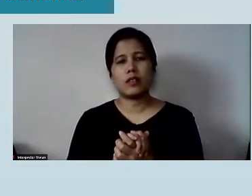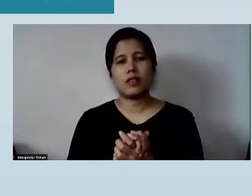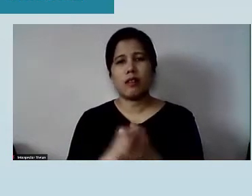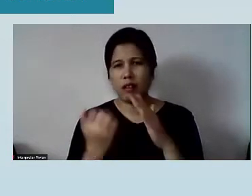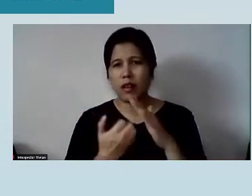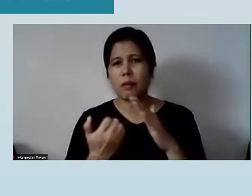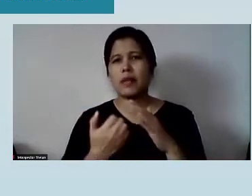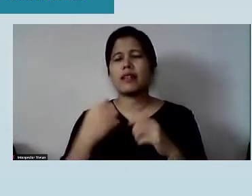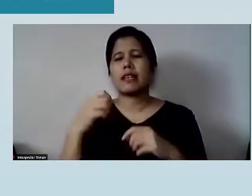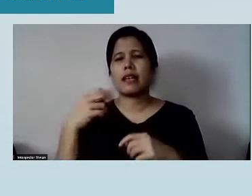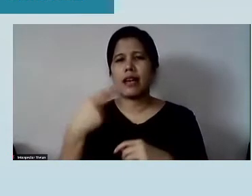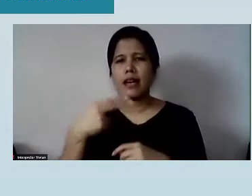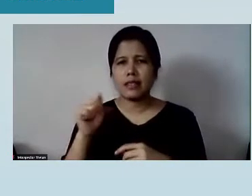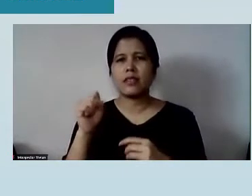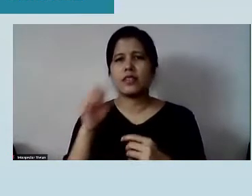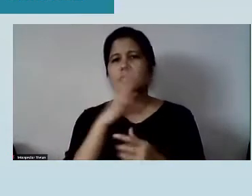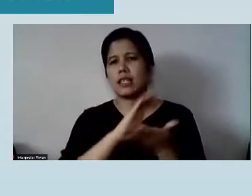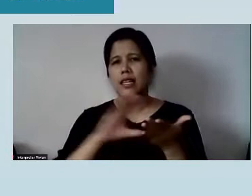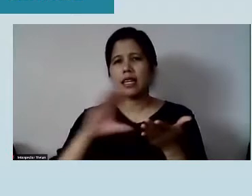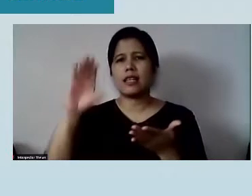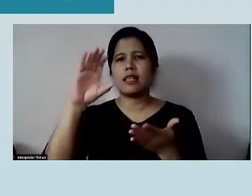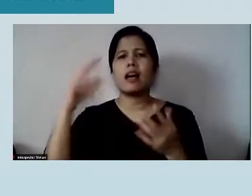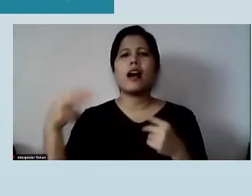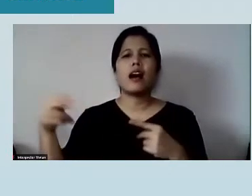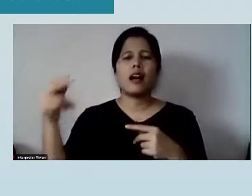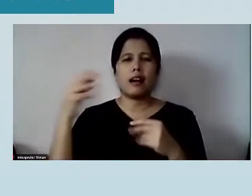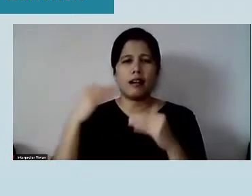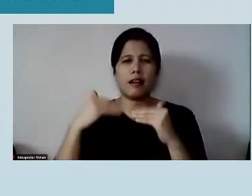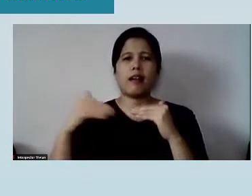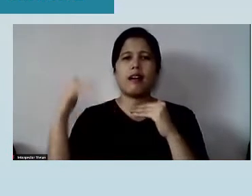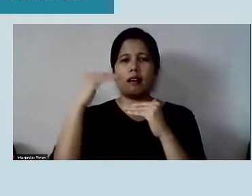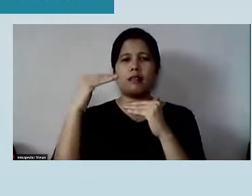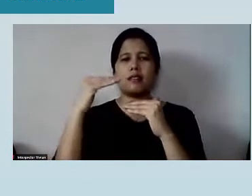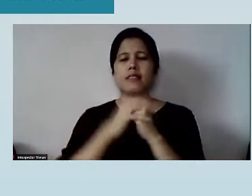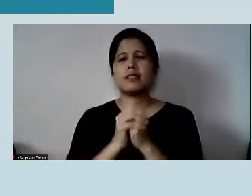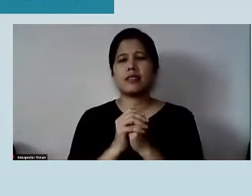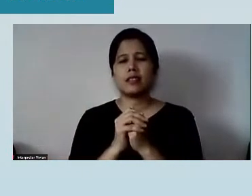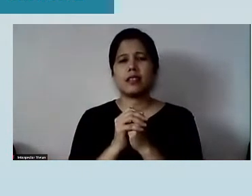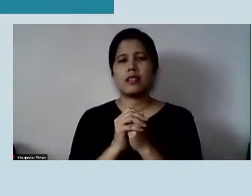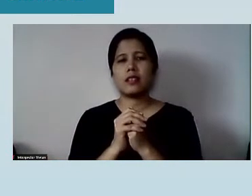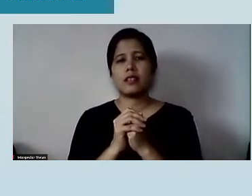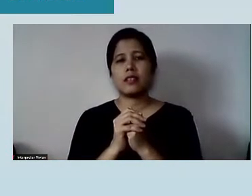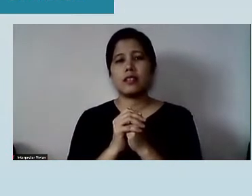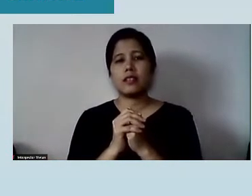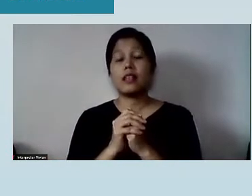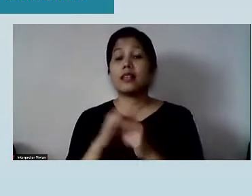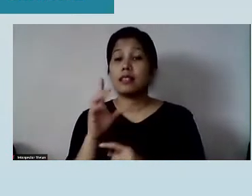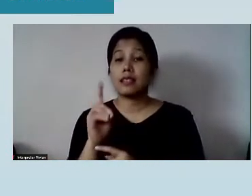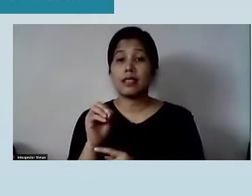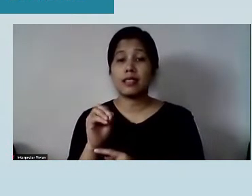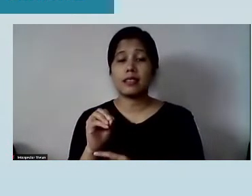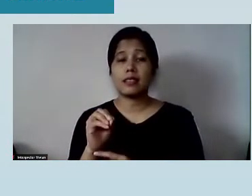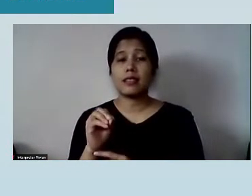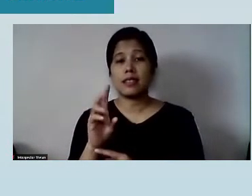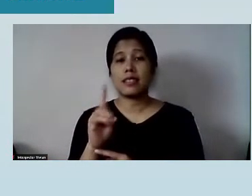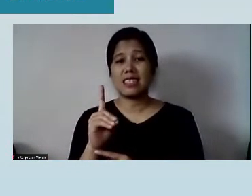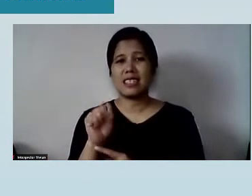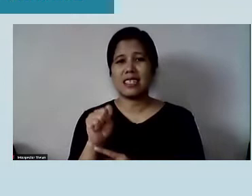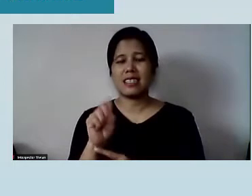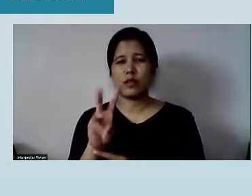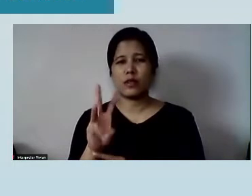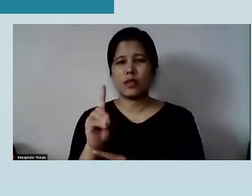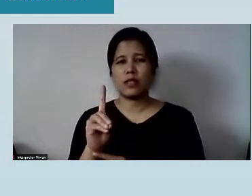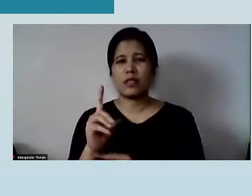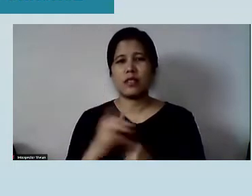high school, hanggang college, and up to the extent na kaya pa nila. And then yung DSWD naman, ano bang ginagawa nila? Ayan, yung